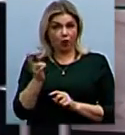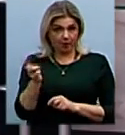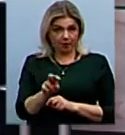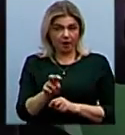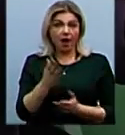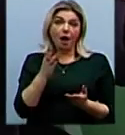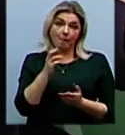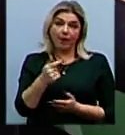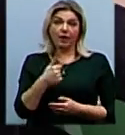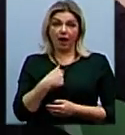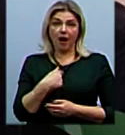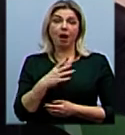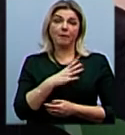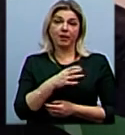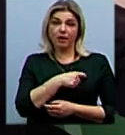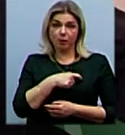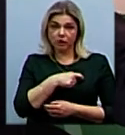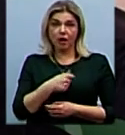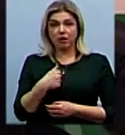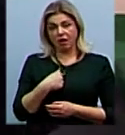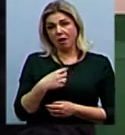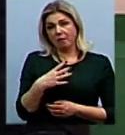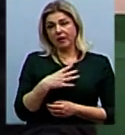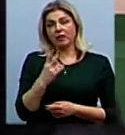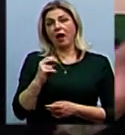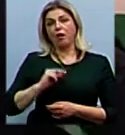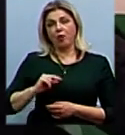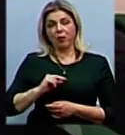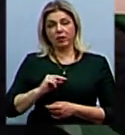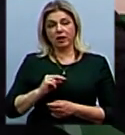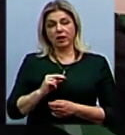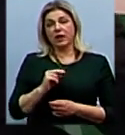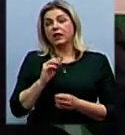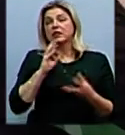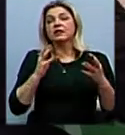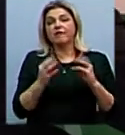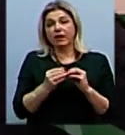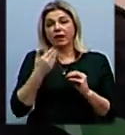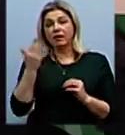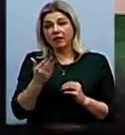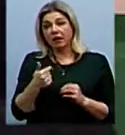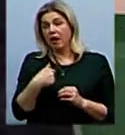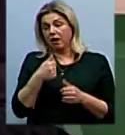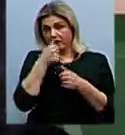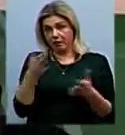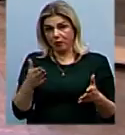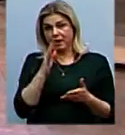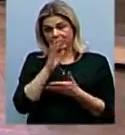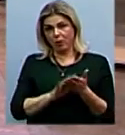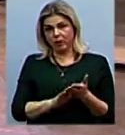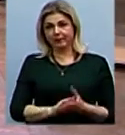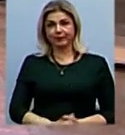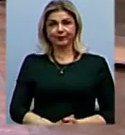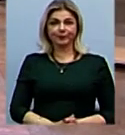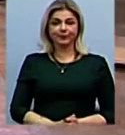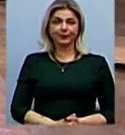один з депутатів, який сьогодні не прийшов, я б сказав, слухайте, у мене там сьогодні була там, на роботі звіт, ну, щось таке, да, я не зміг, сорі. Відрядження